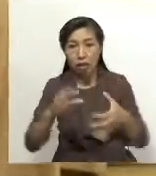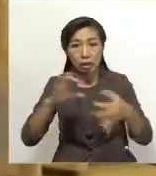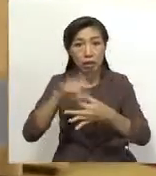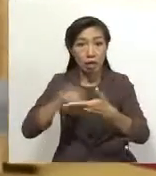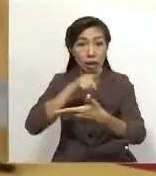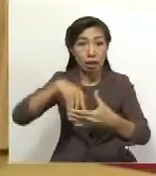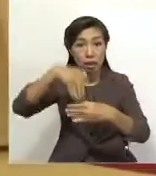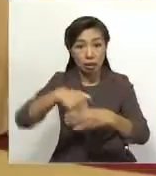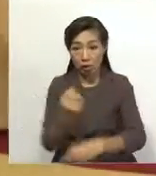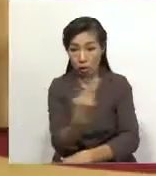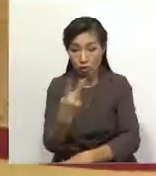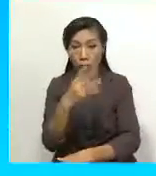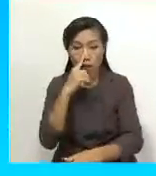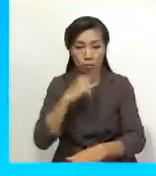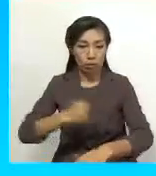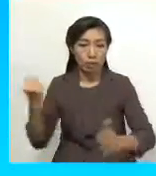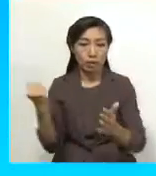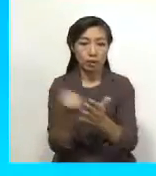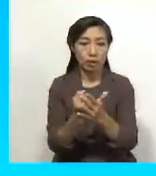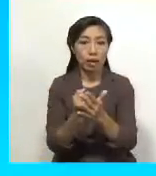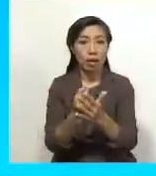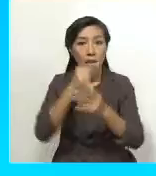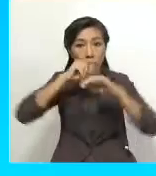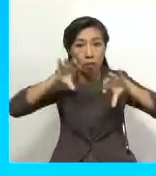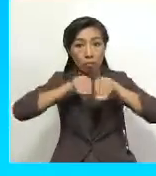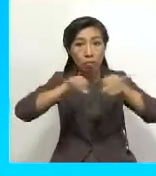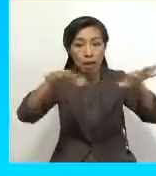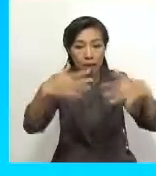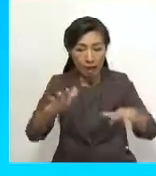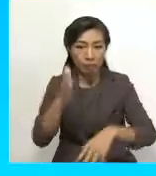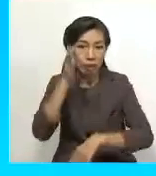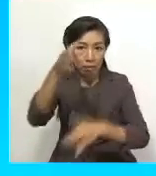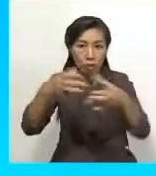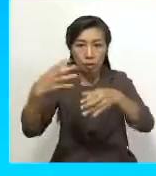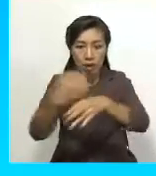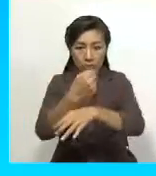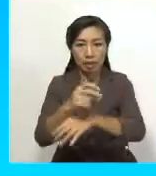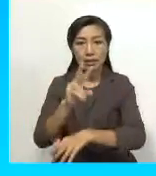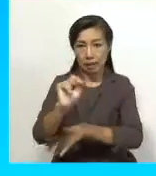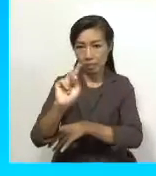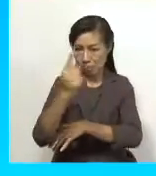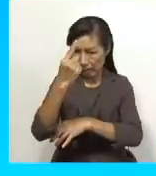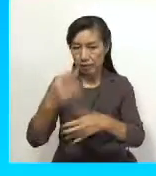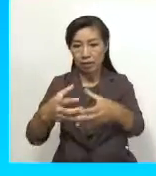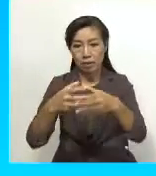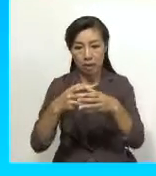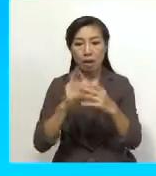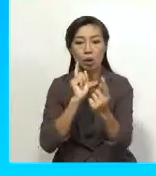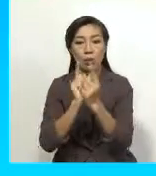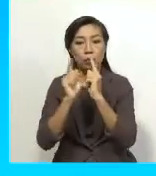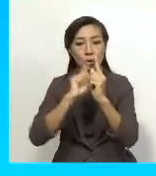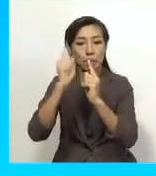กาศในราชกิจจานุเบกษาแล้วจะมีการนัดพรรคการเมืองมาพูดคุยกับพลเอกประยุทธ์จันทร์โอชานายกรัฐมนตรีอีกครั้งหนึ่ง